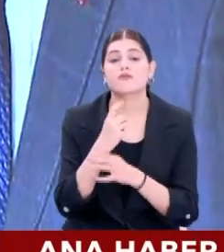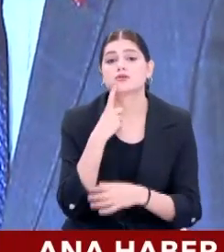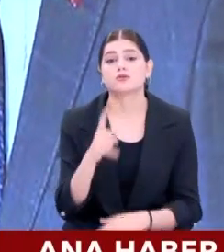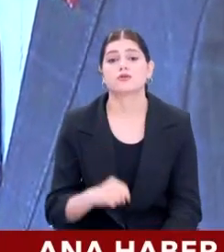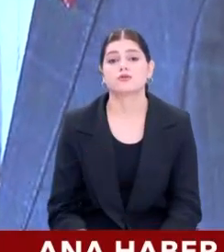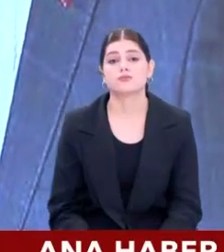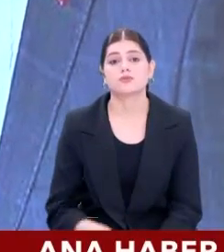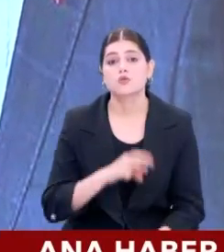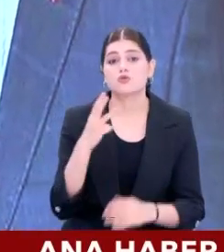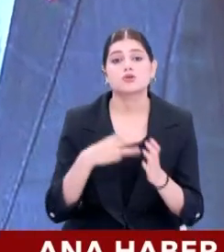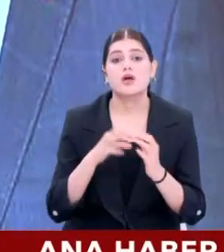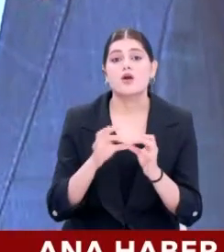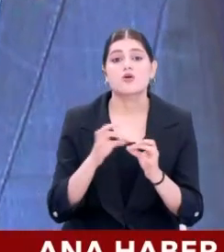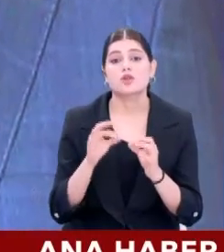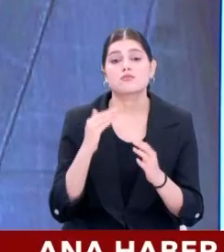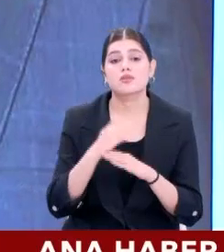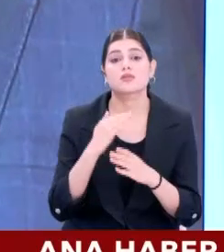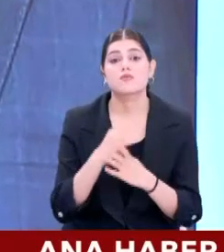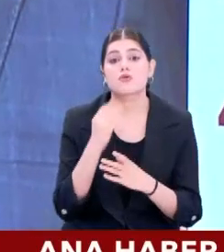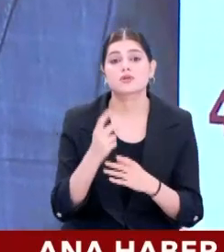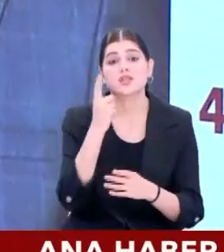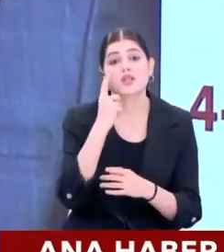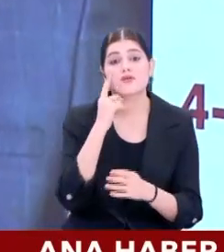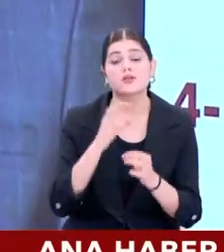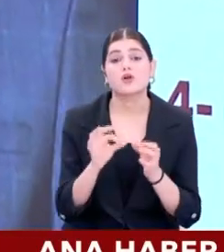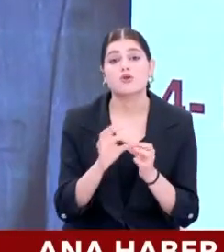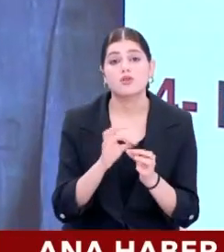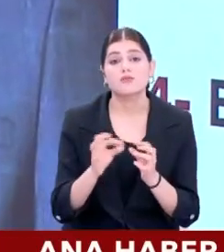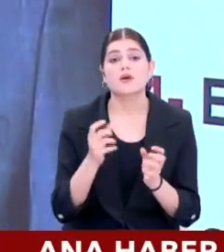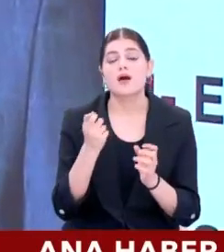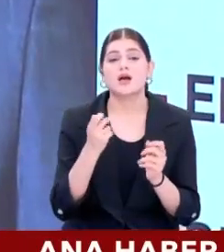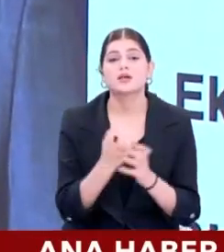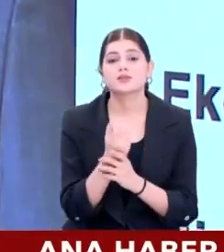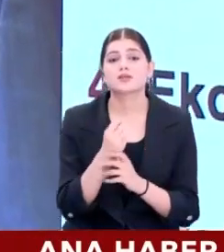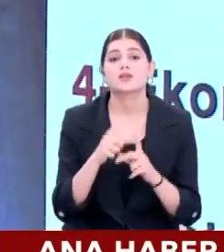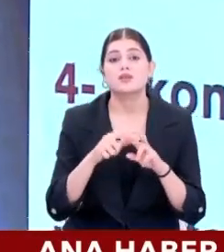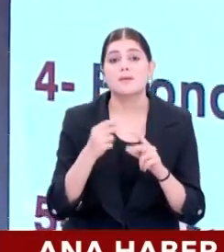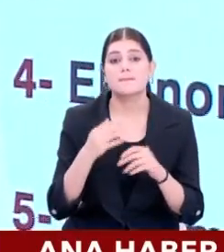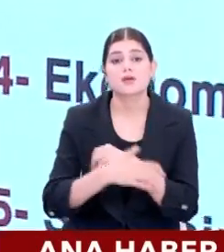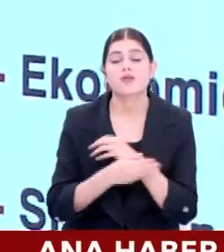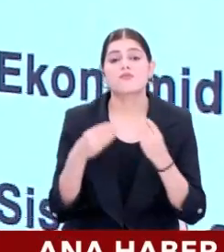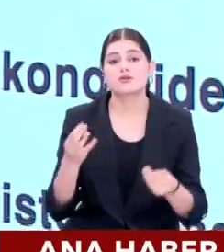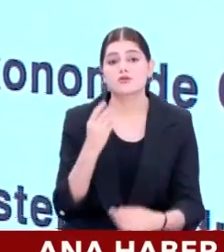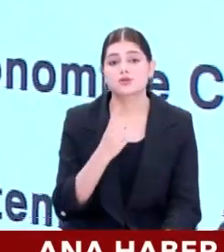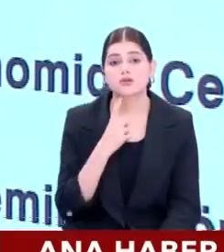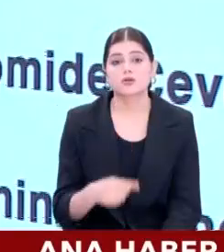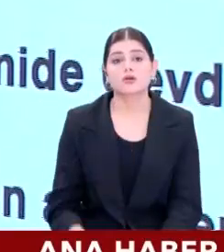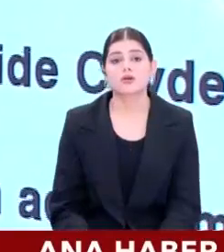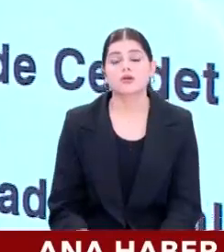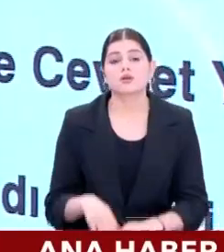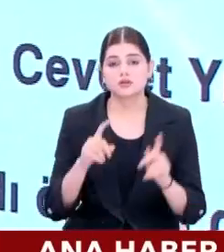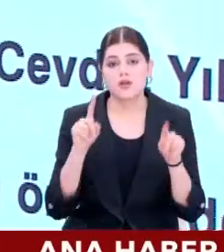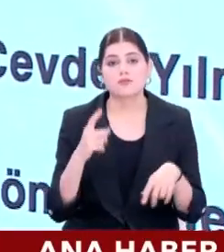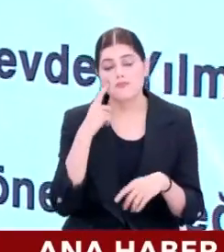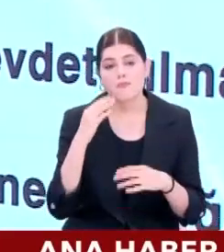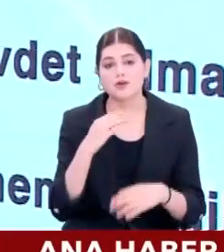üçlünün ekolünün hangi tür sonuç doğuracağını ve devletin ekonomiye dar gelirliliğini ne kadar müdahil olabileceğini çerçevesini